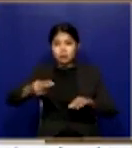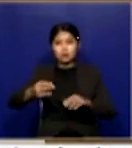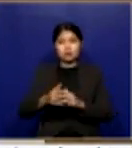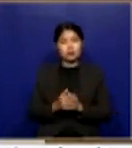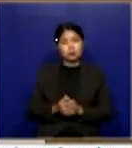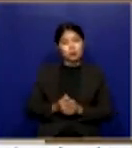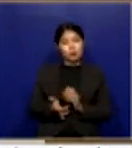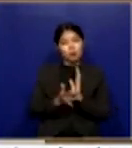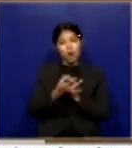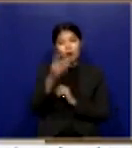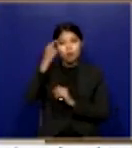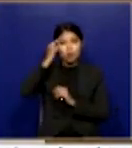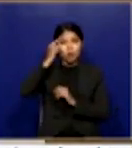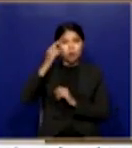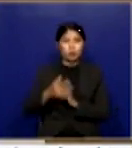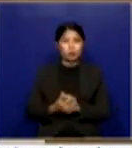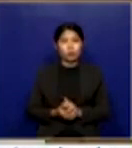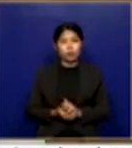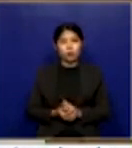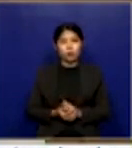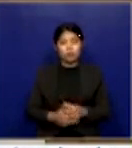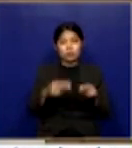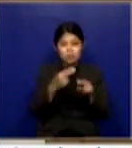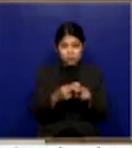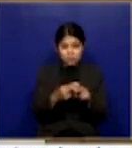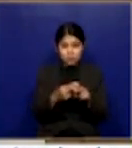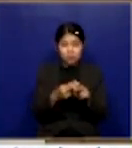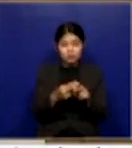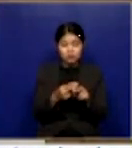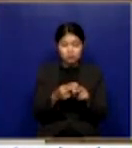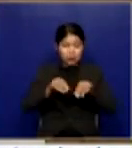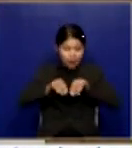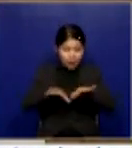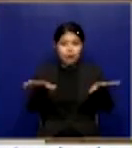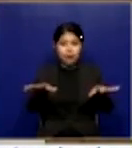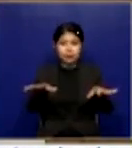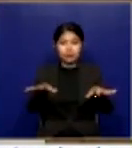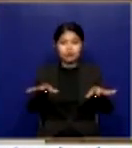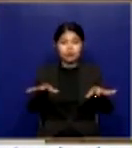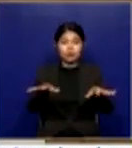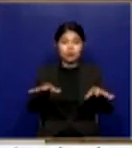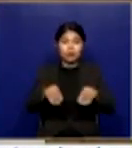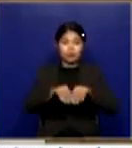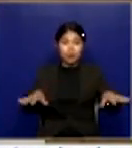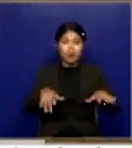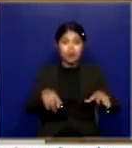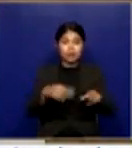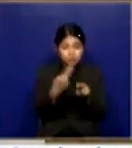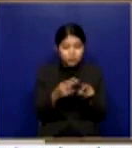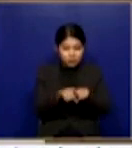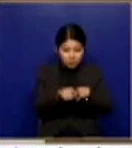ท่านขอซื้อได้ไหมให้เข้านั้นจับก็จะเข้าเอาอันเดียวกัน